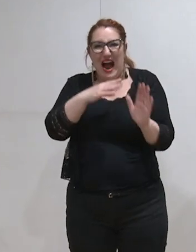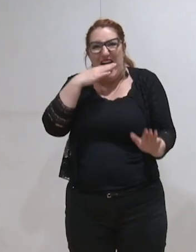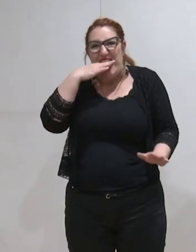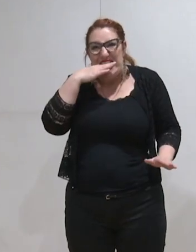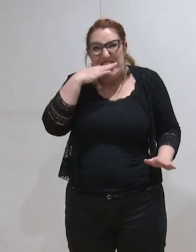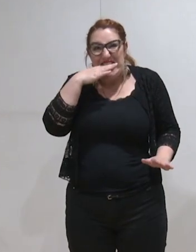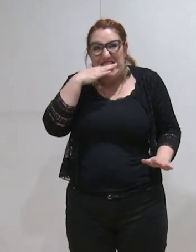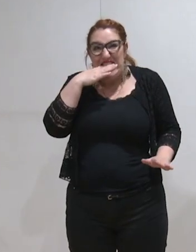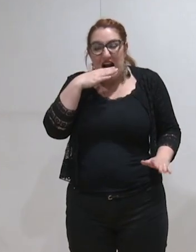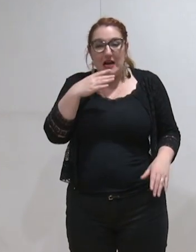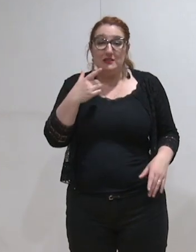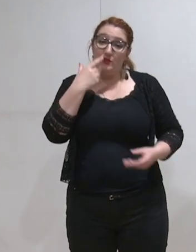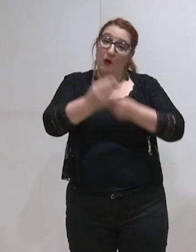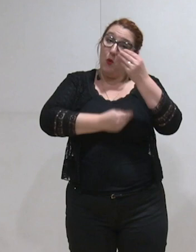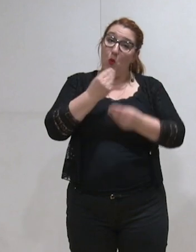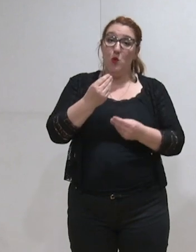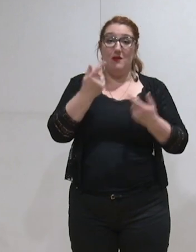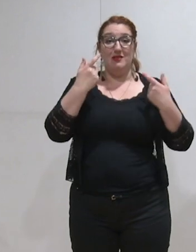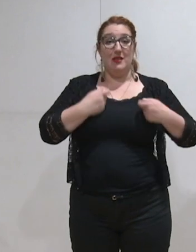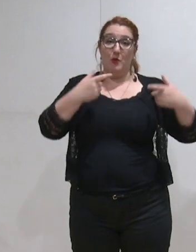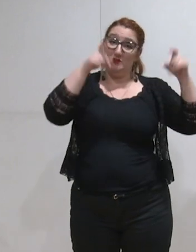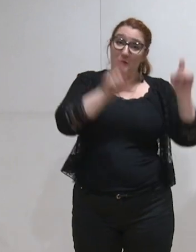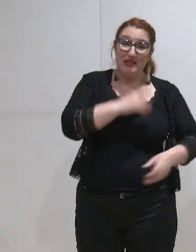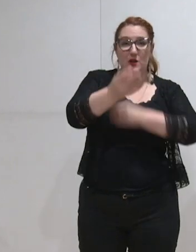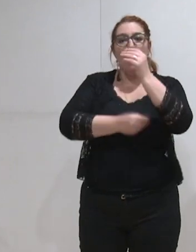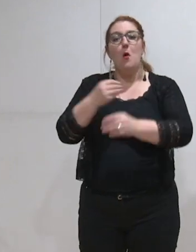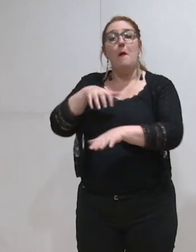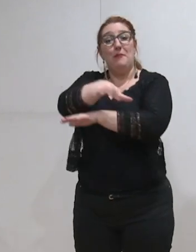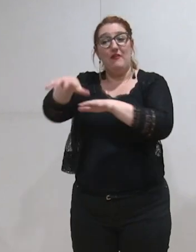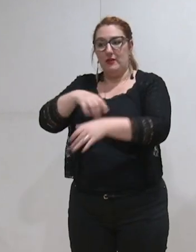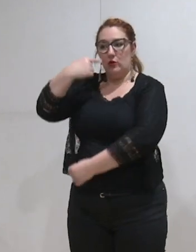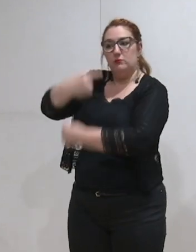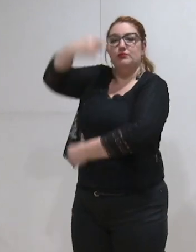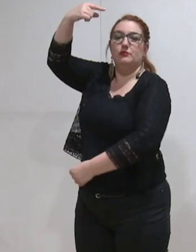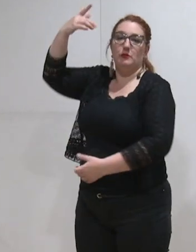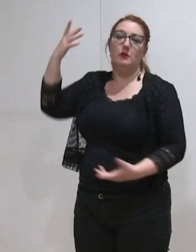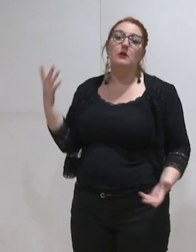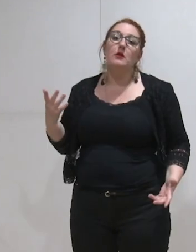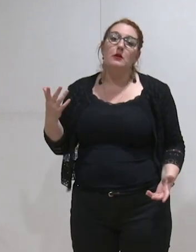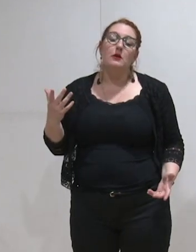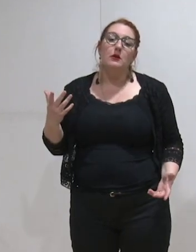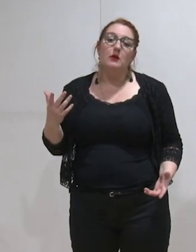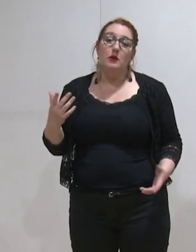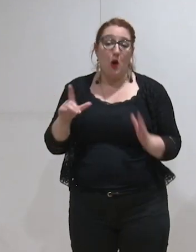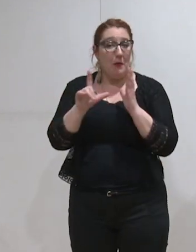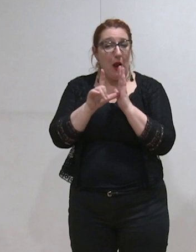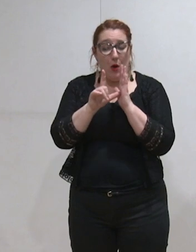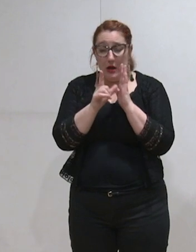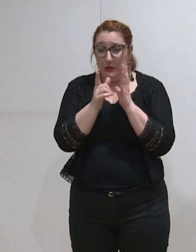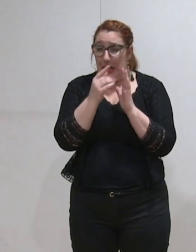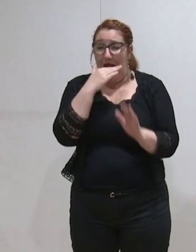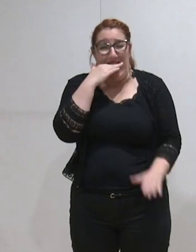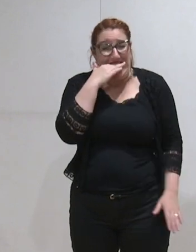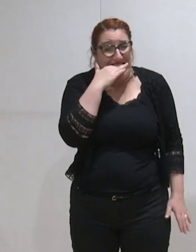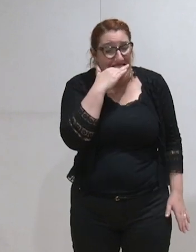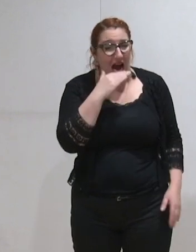baisse des dépenses ou bien une mise sous tutelle préfectorale nous étions à la limite de la loi et dans une ville où nous le savons la taxe